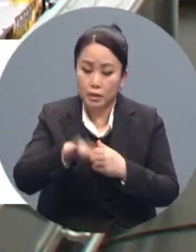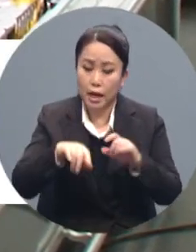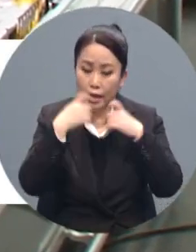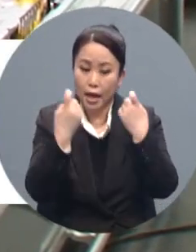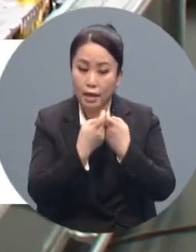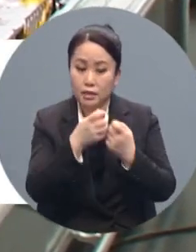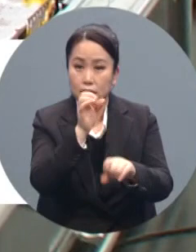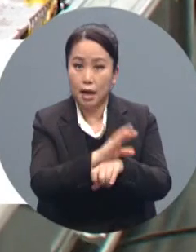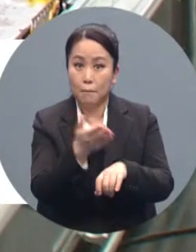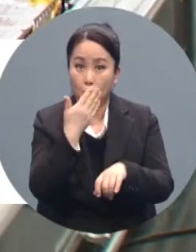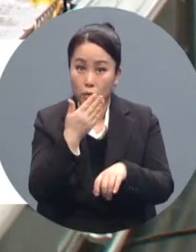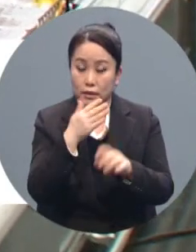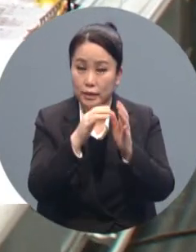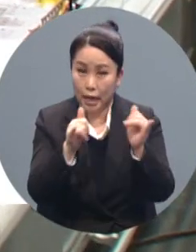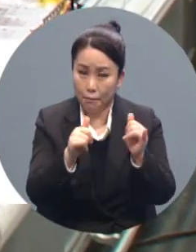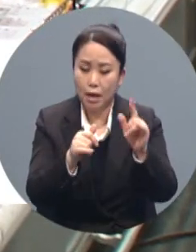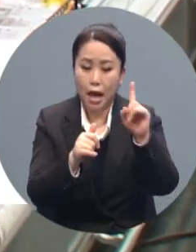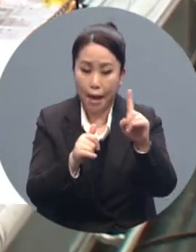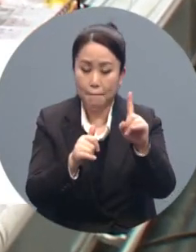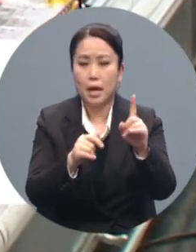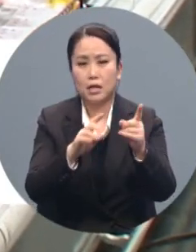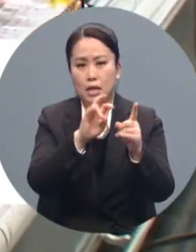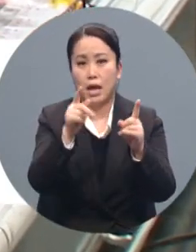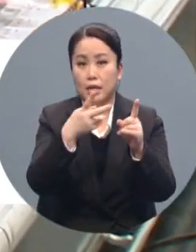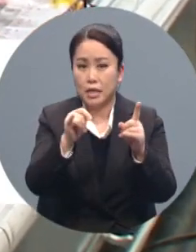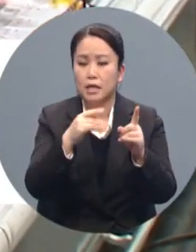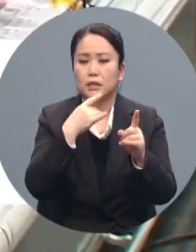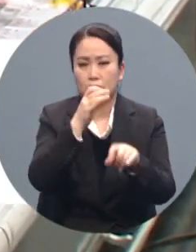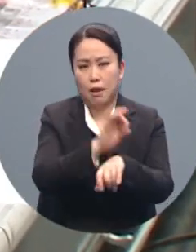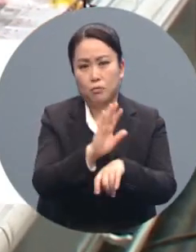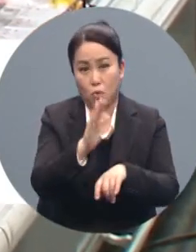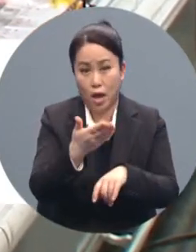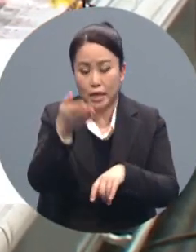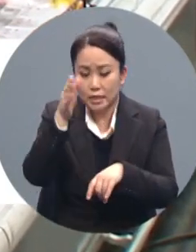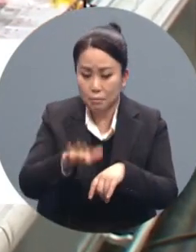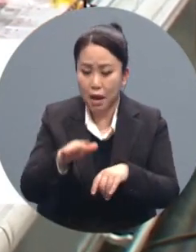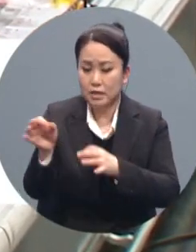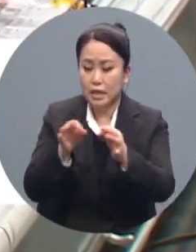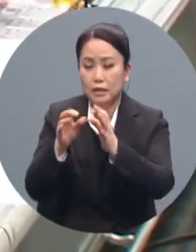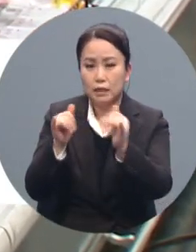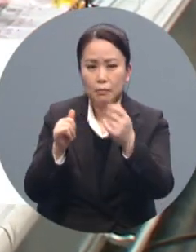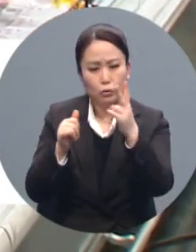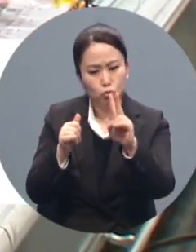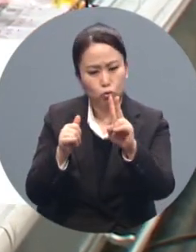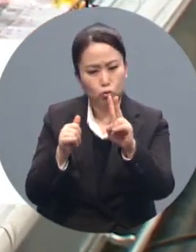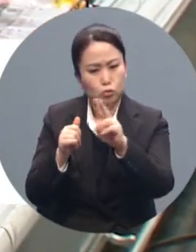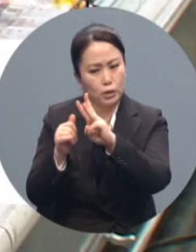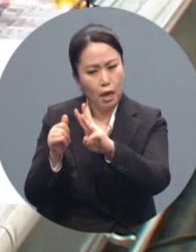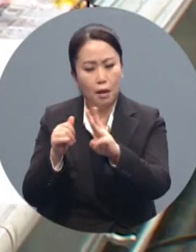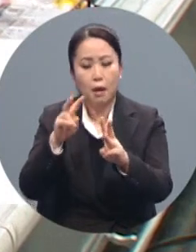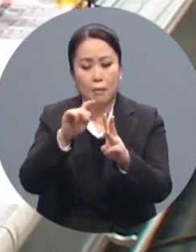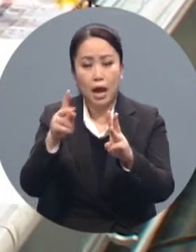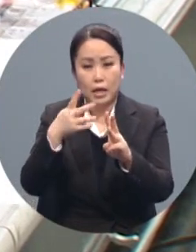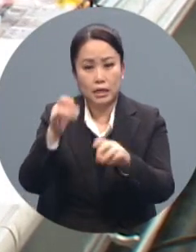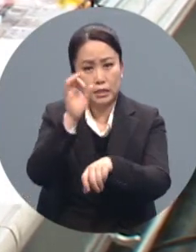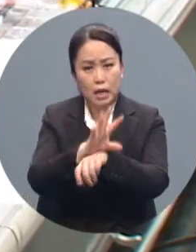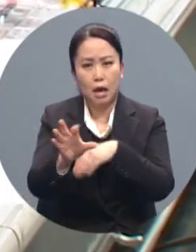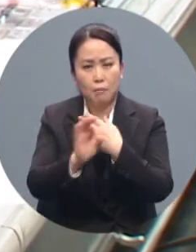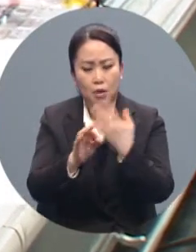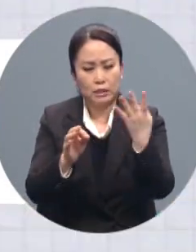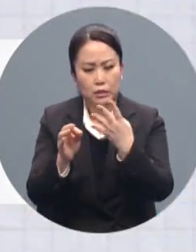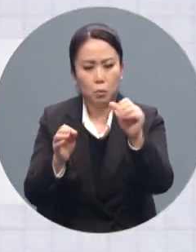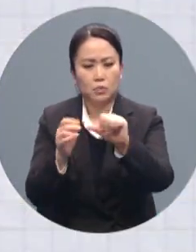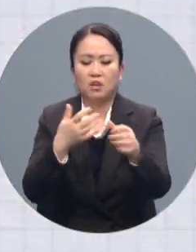삼는 사람은 한 마리만 사면 되지만 장사하는 사람은 두 마리 세 마리 사면 벌써 거기서 4~5천 원이 더 올라가